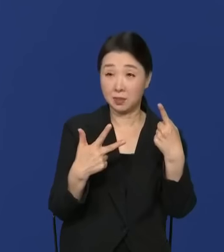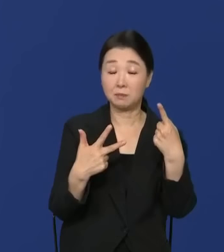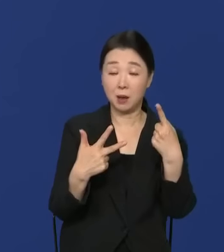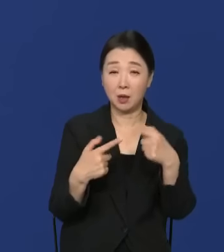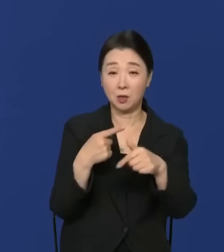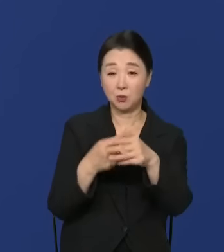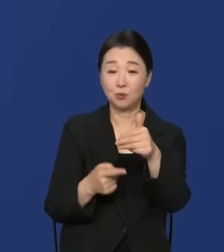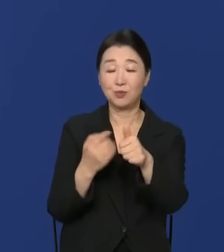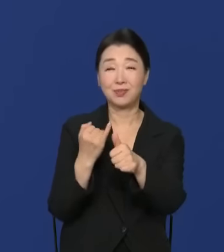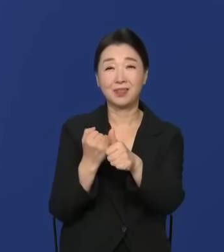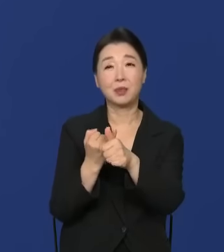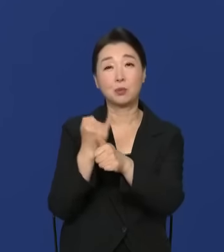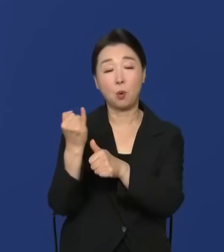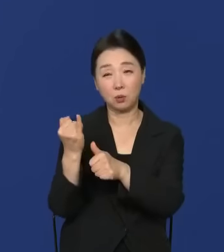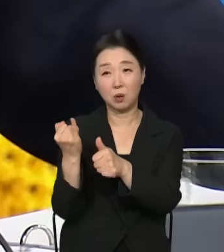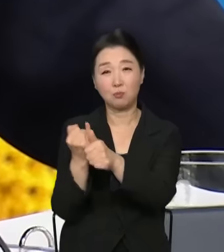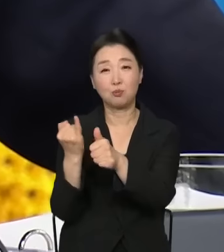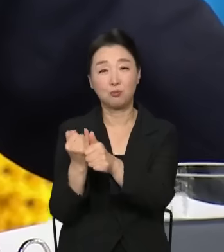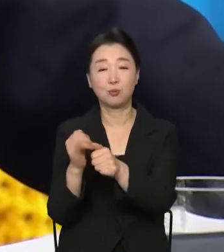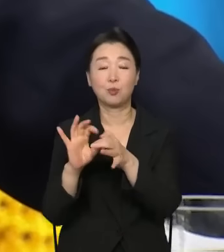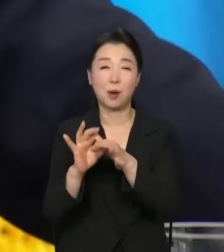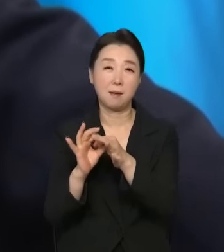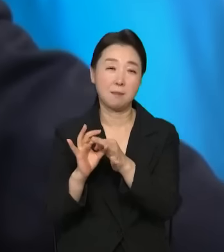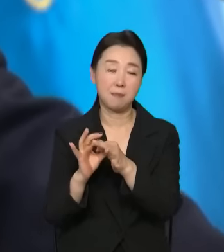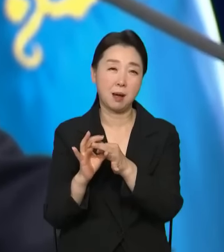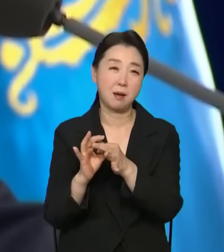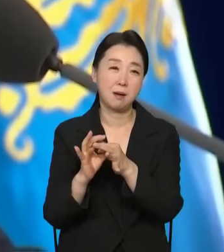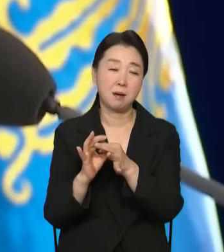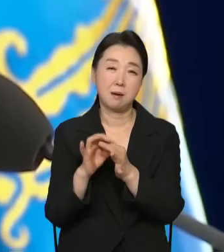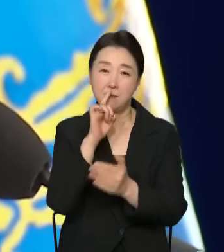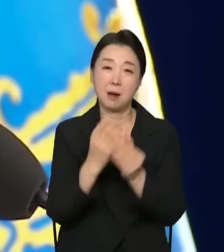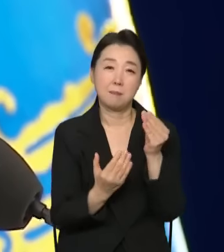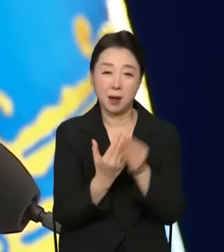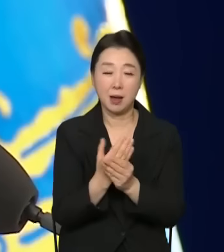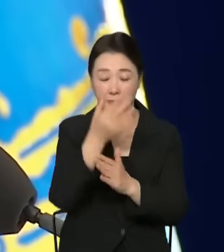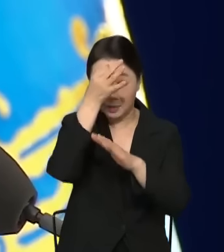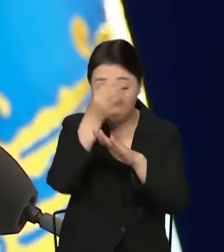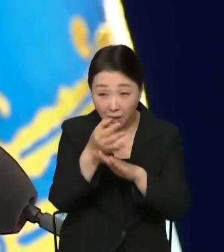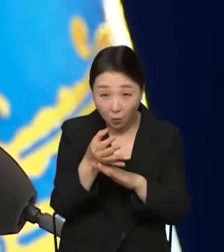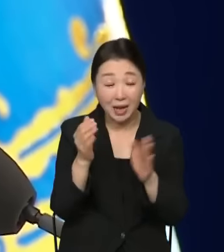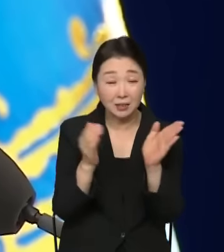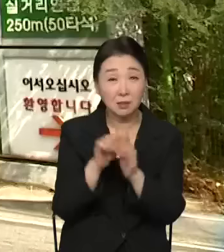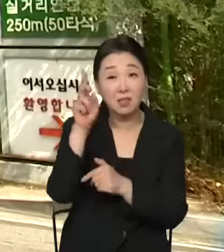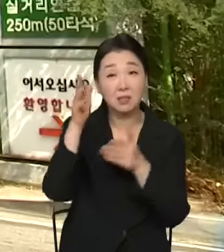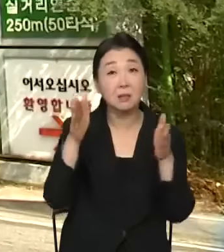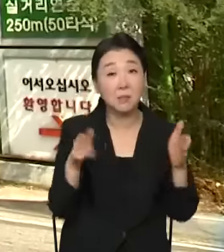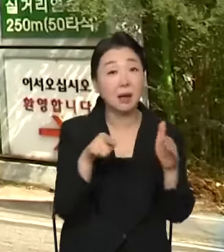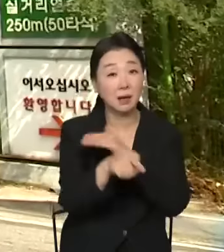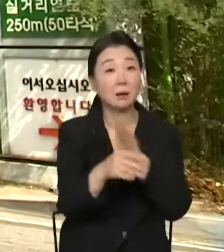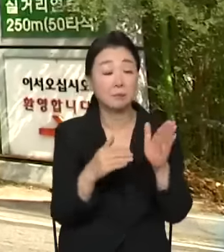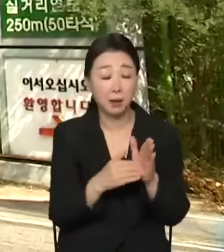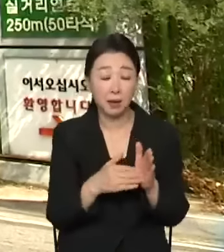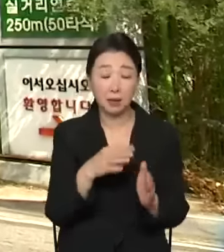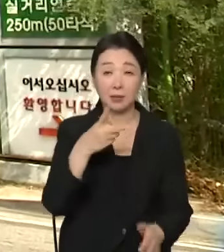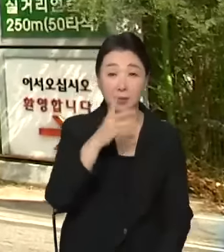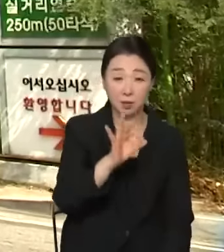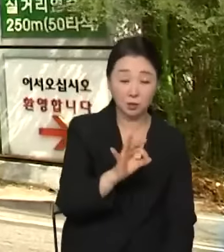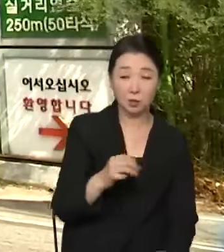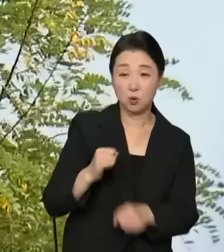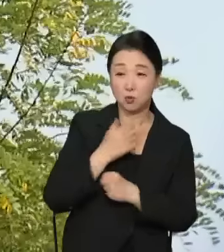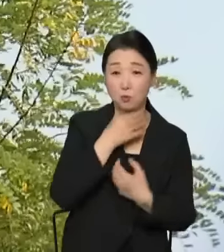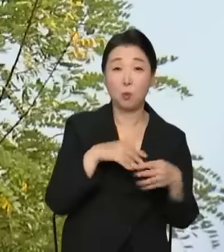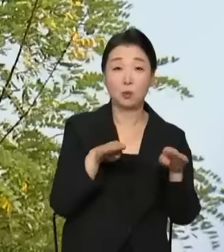관련 의혹으로 대국민 담화 및 기자회견에서 사과를 한 지 이틀 만입니다. 태릉 CC는 군 복지시설로 현역